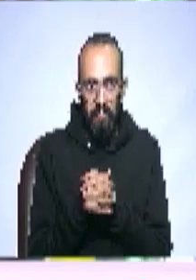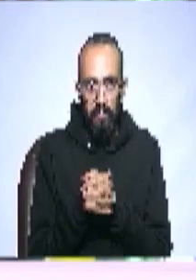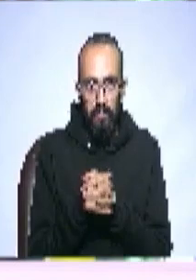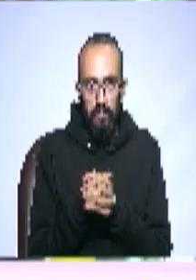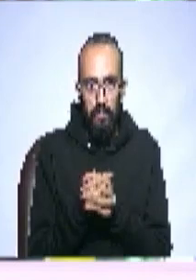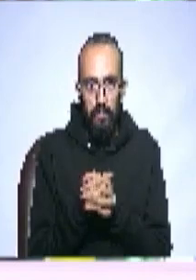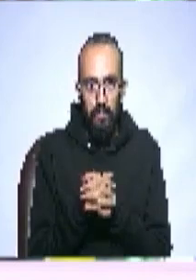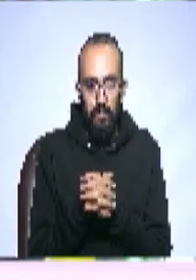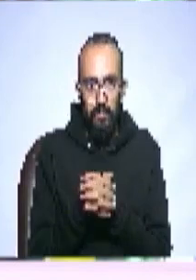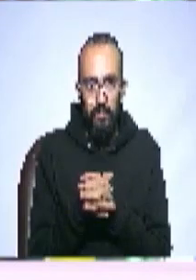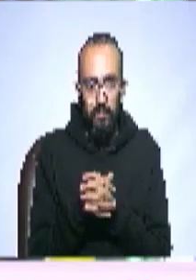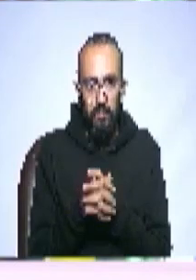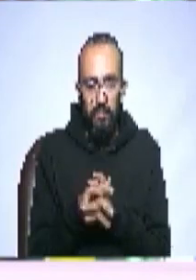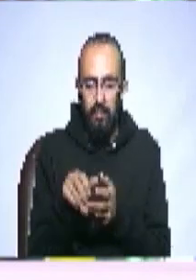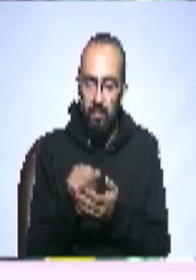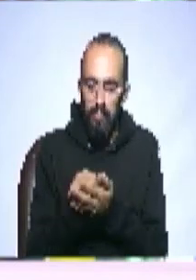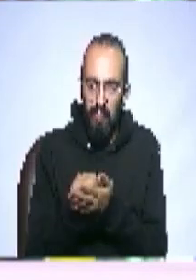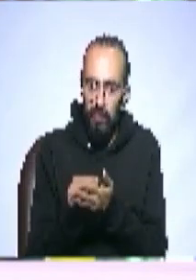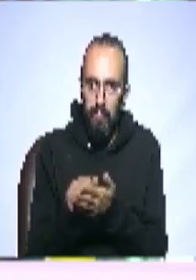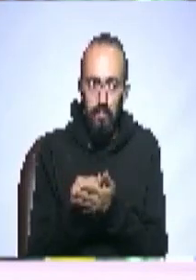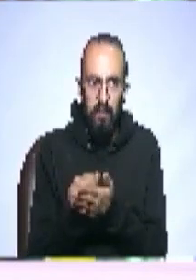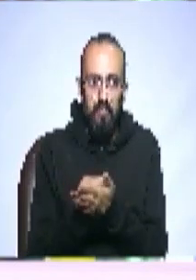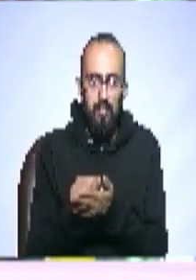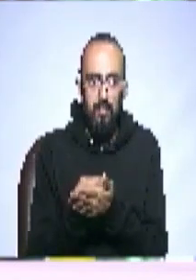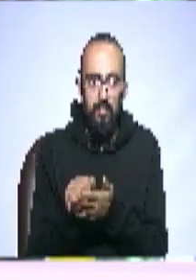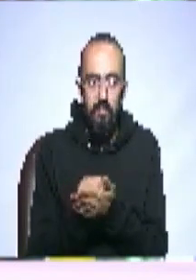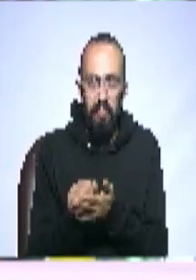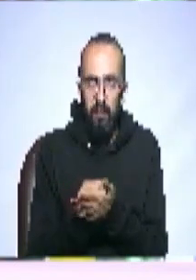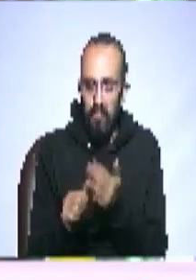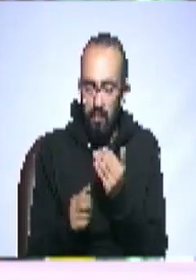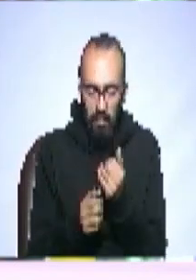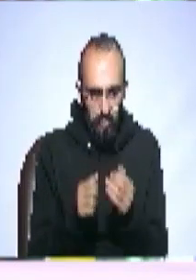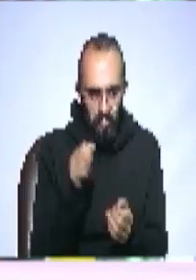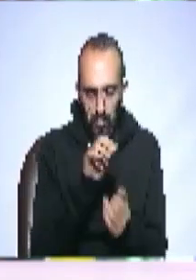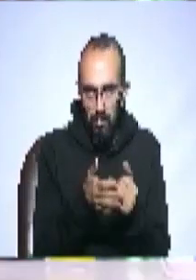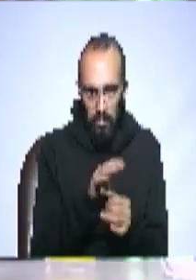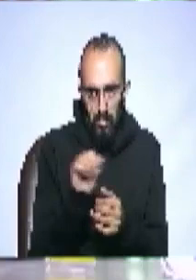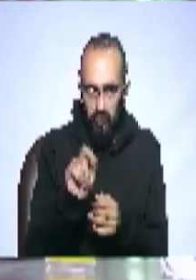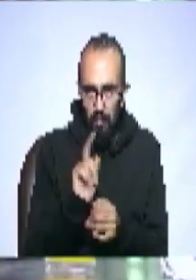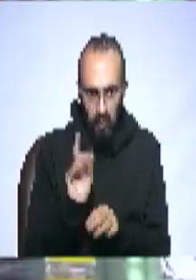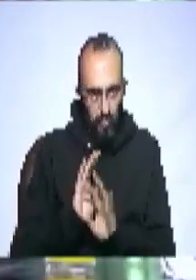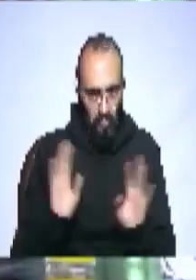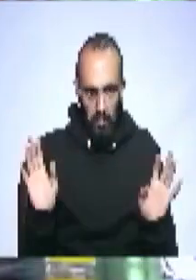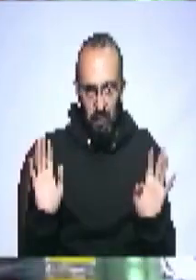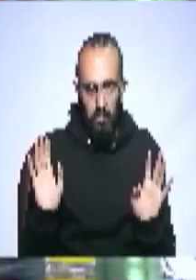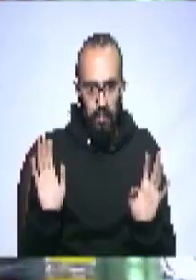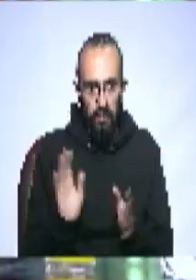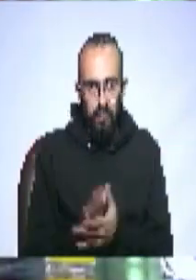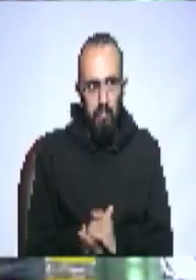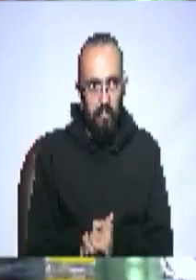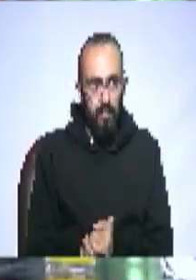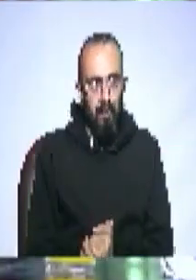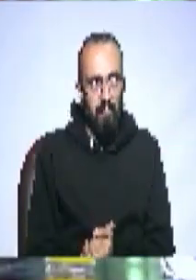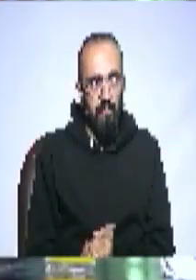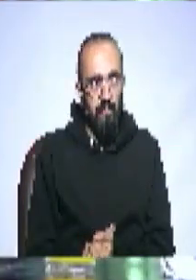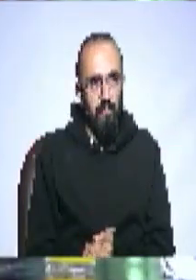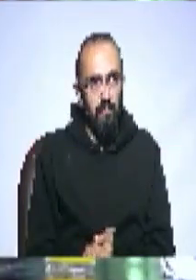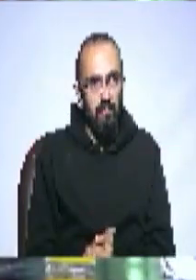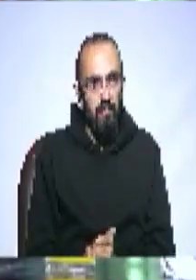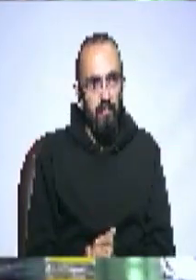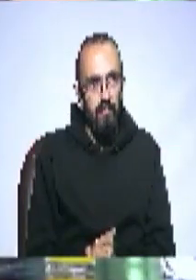اسمه محلول نقع، يعني هي حاجه احنا بنغسلها كده ادوق بس. بتستخدمها على طول، ما بتشطفهاش تاني منه، بيستغل الوقت اللي انا